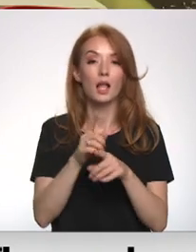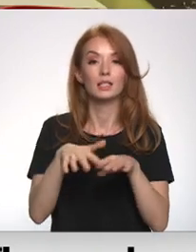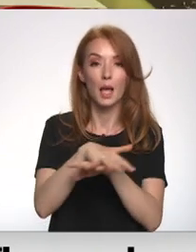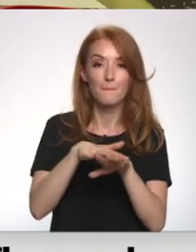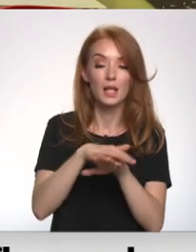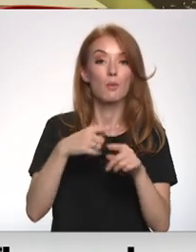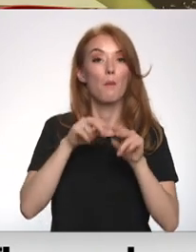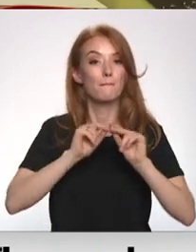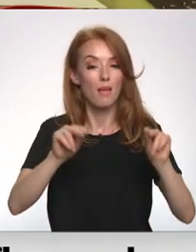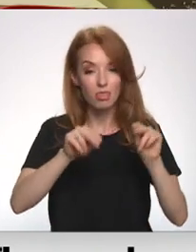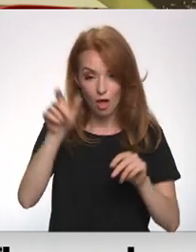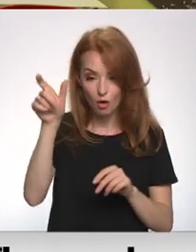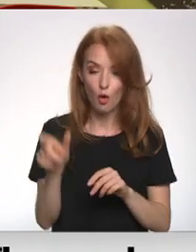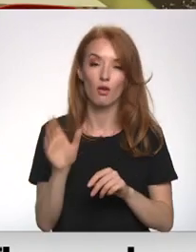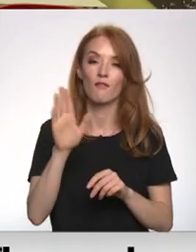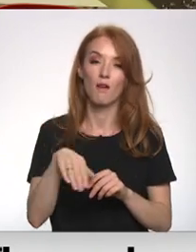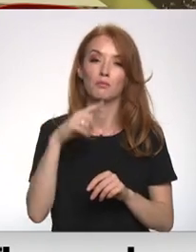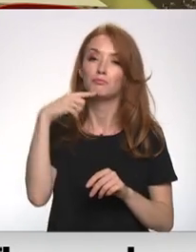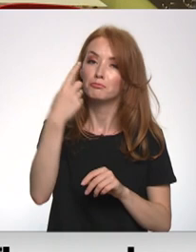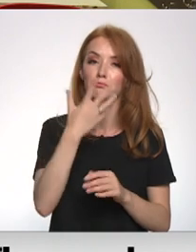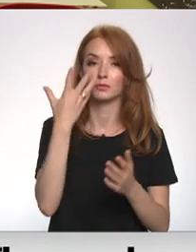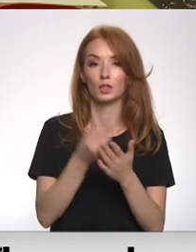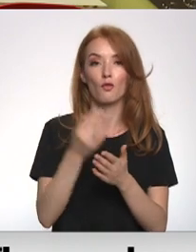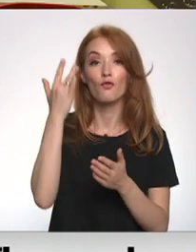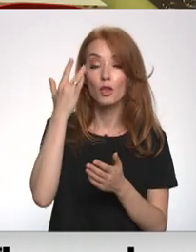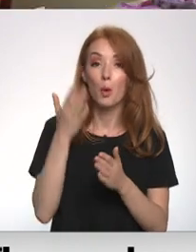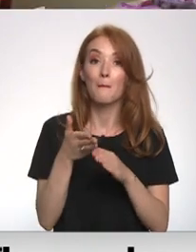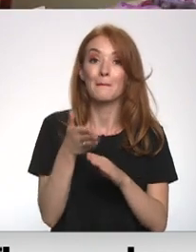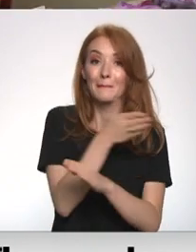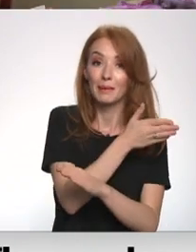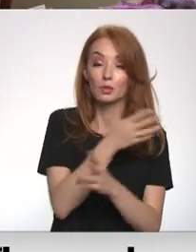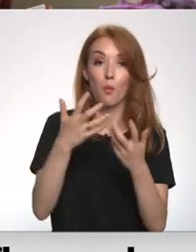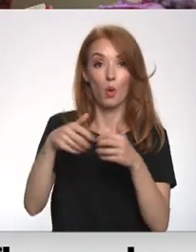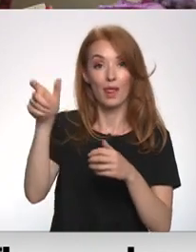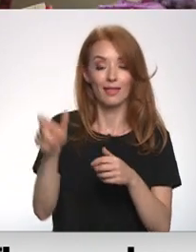un pedagogi varēs izteikt savu viedokli pirms politiķu